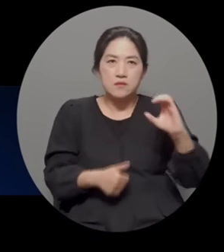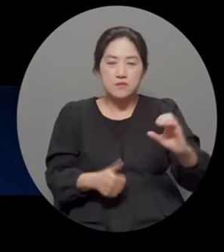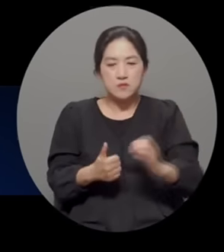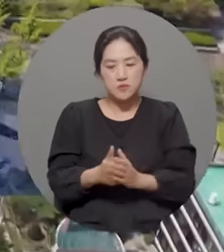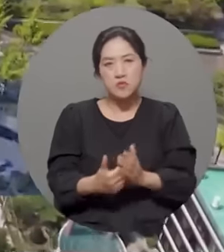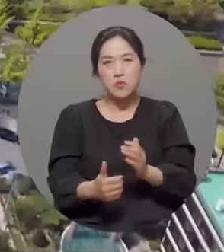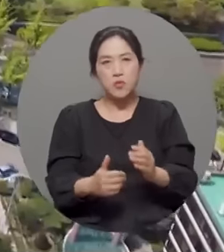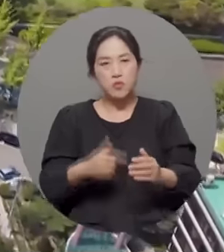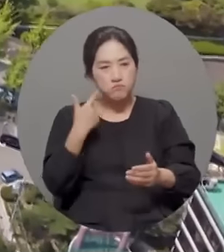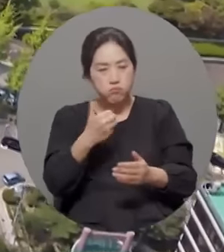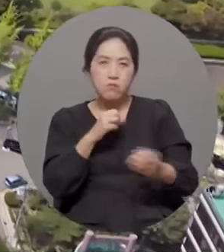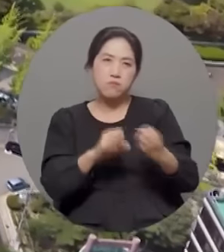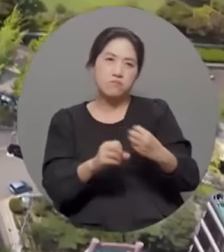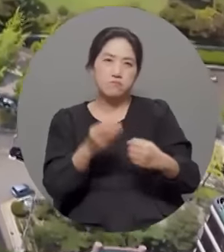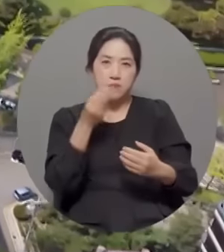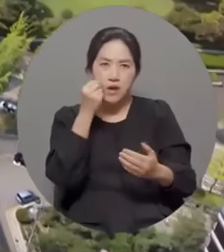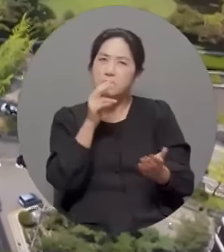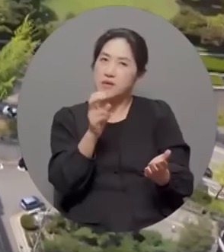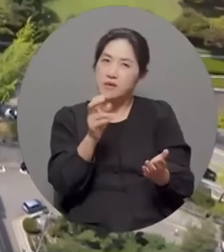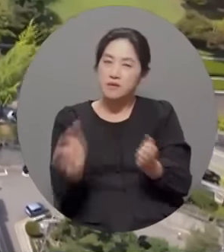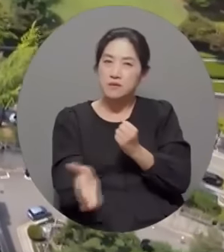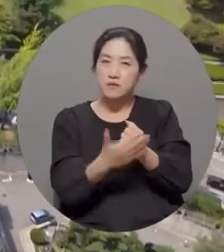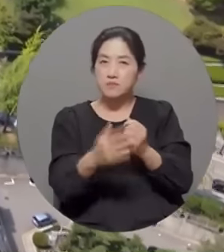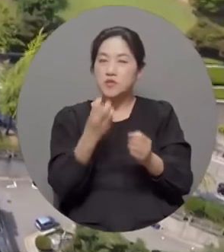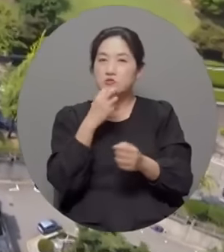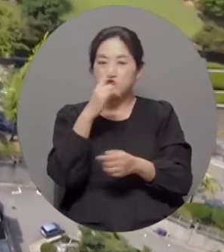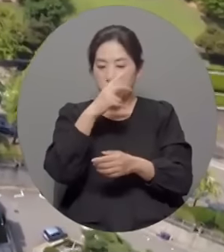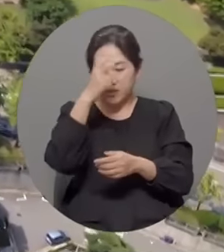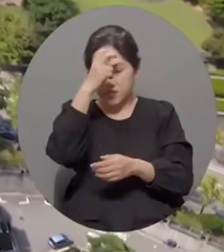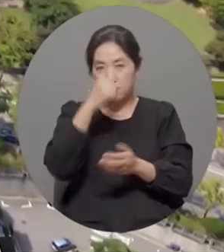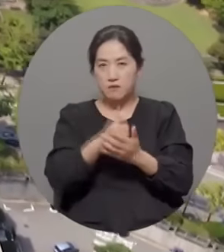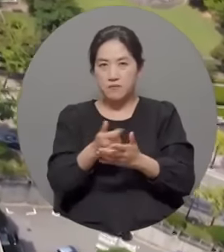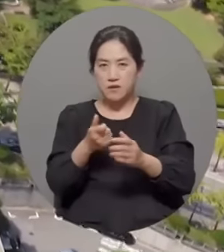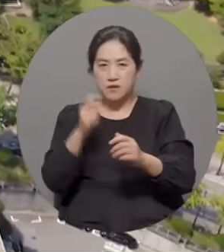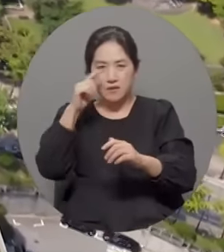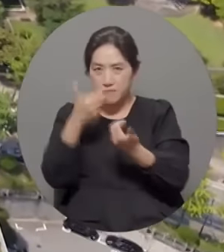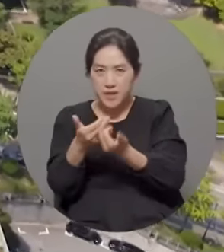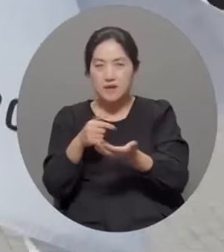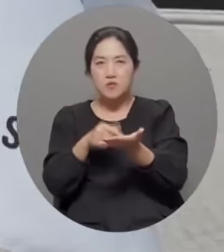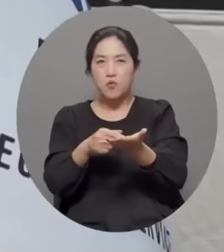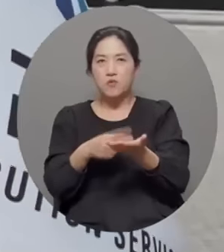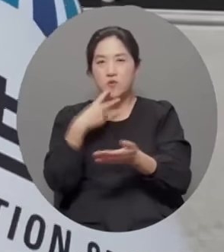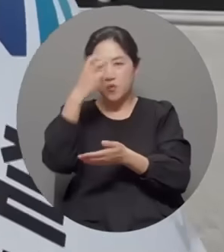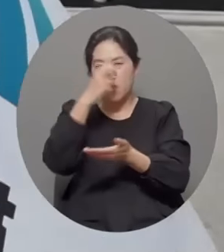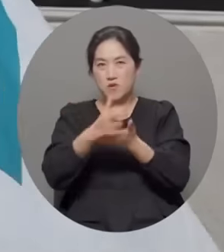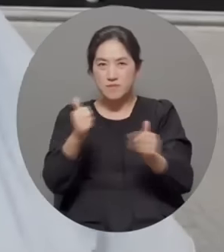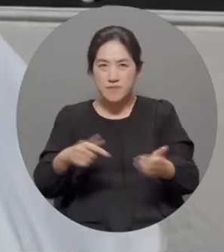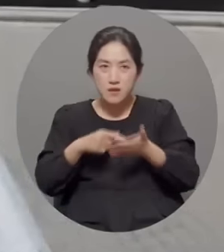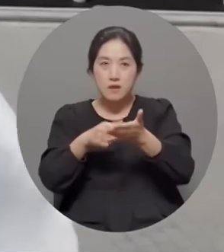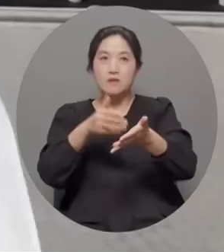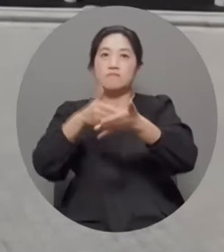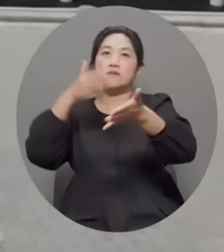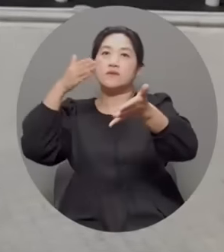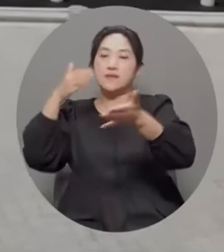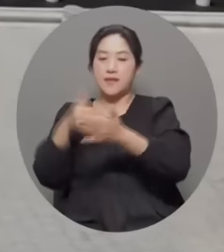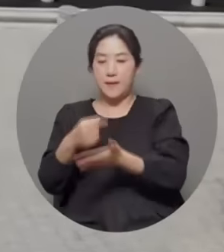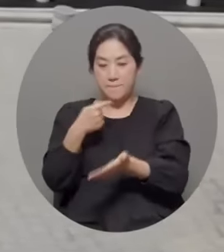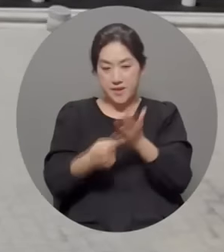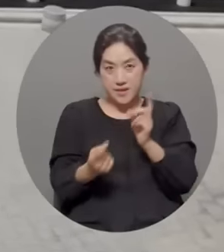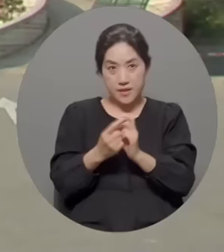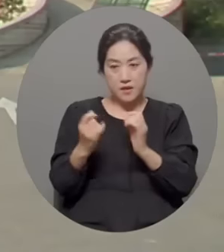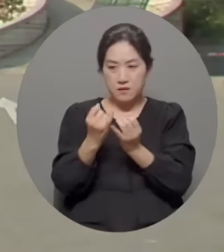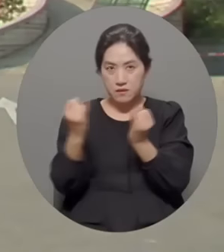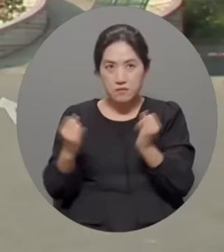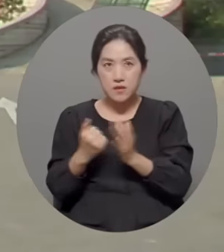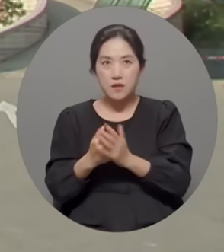않다. 이후 서울중앙지검에 낸 이의신청과 서울고검에 제기한 항고가 기각되자 피해자들은